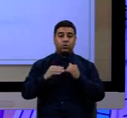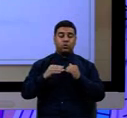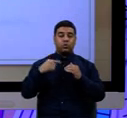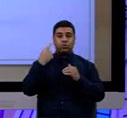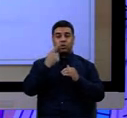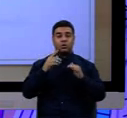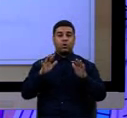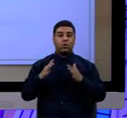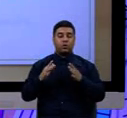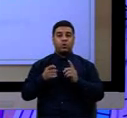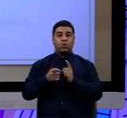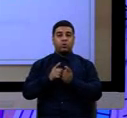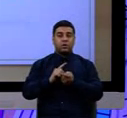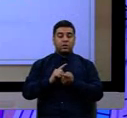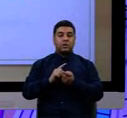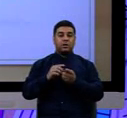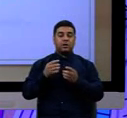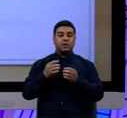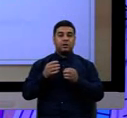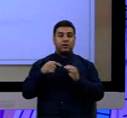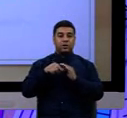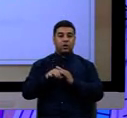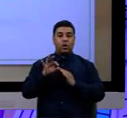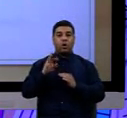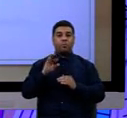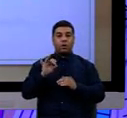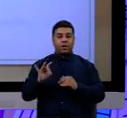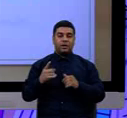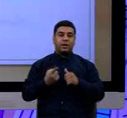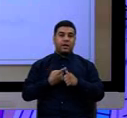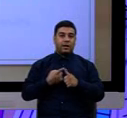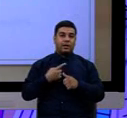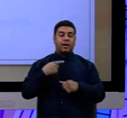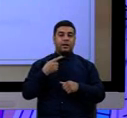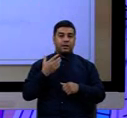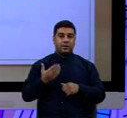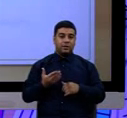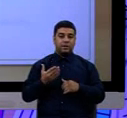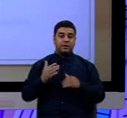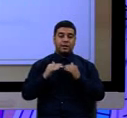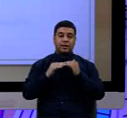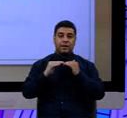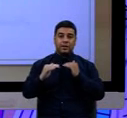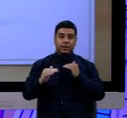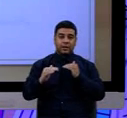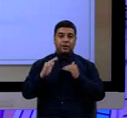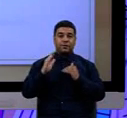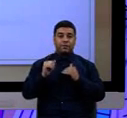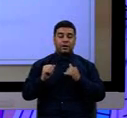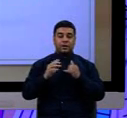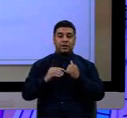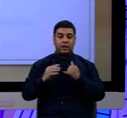yuzasi holatining o'zgarishiga ta'sir ko'rsatuvchi omillarni ayting. Qaytaraman.